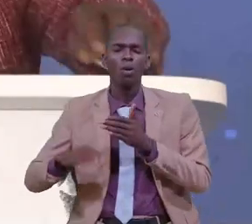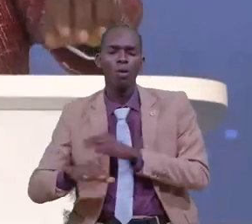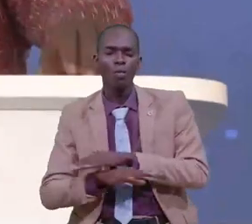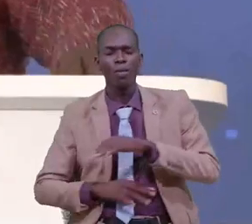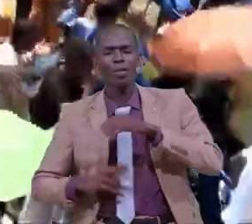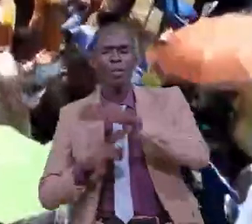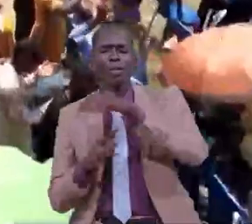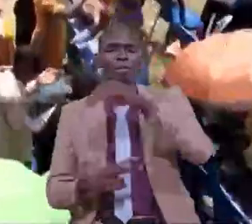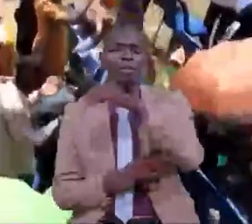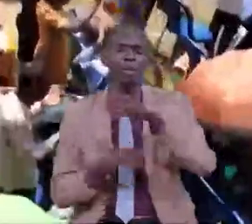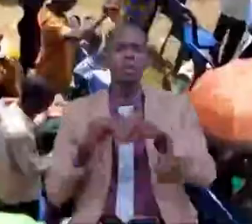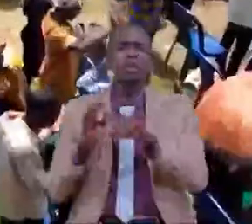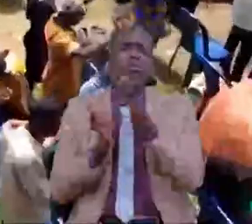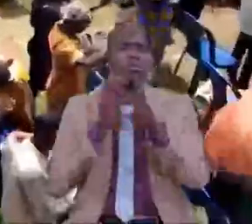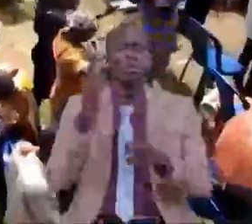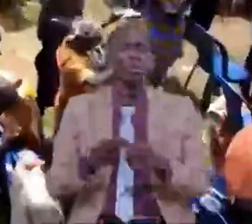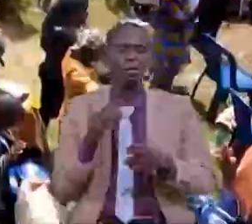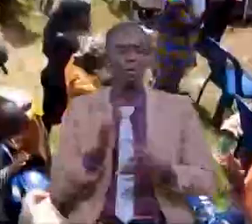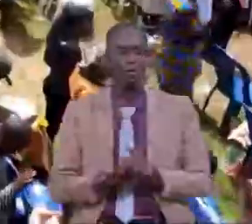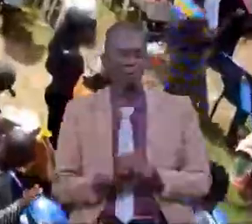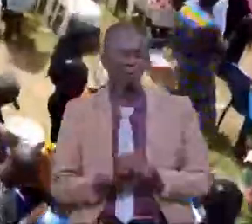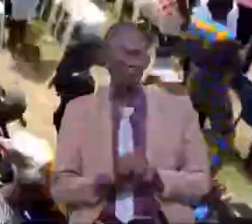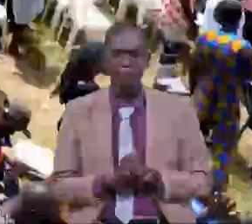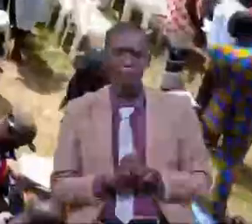sous le pont au nom de Jésus.